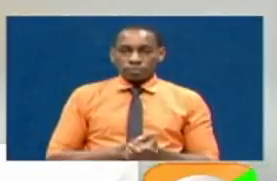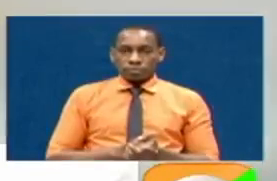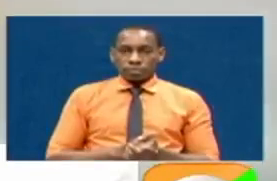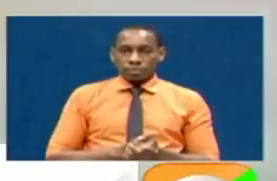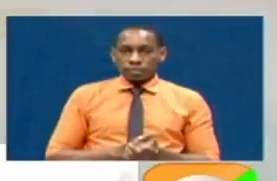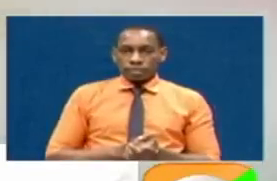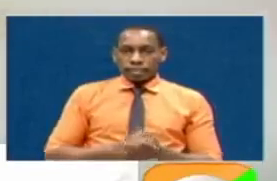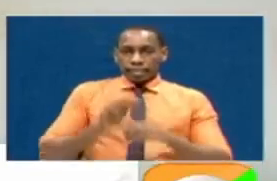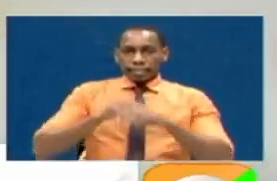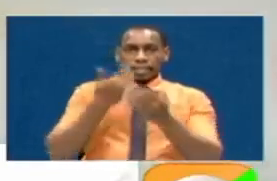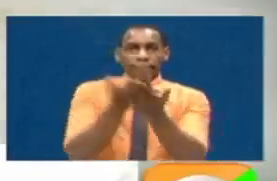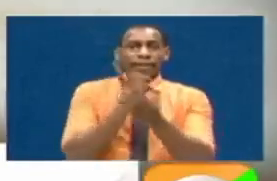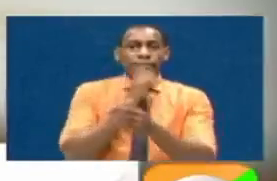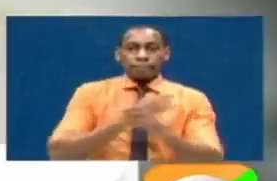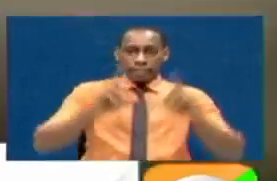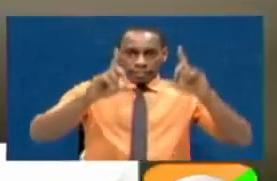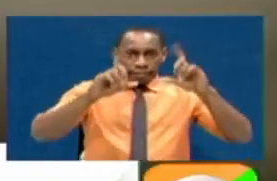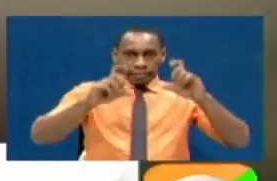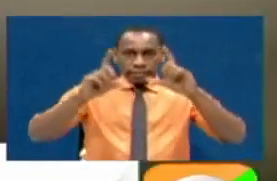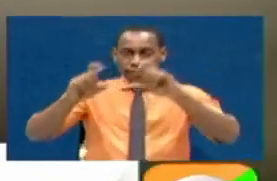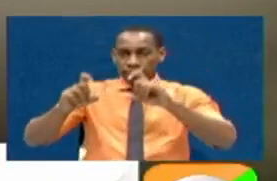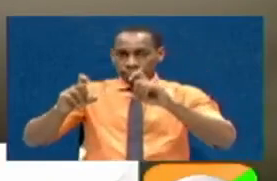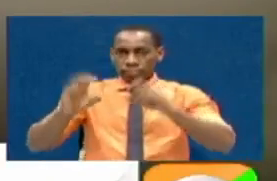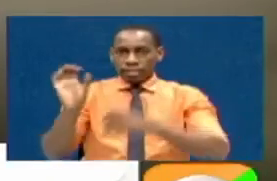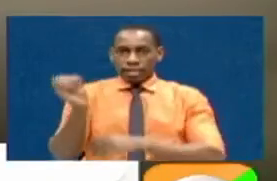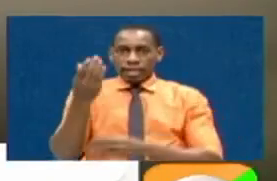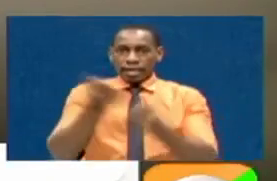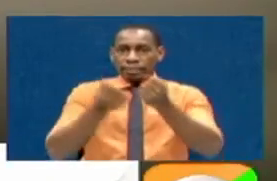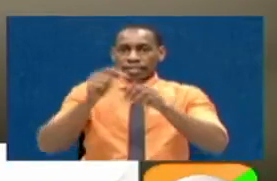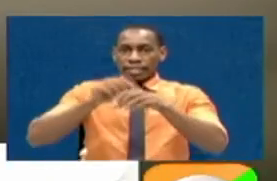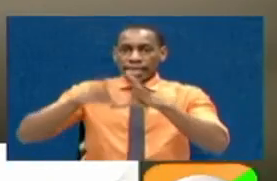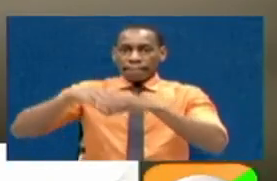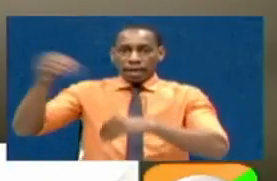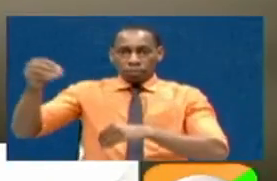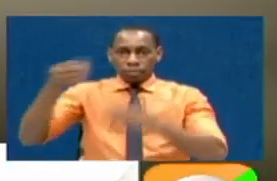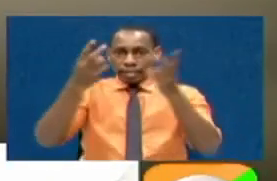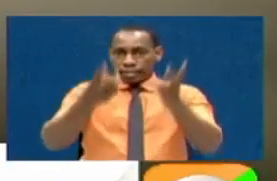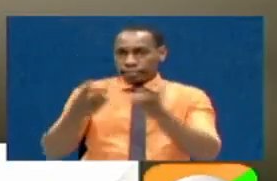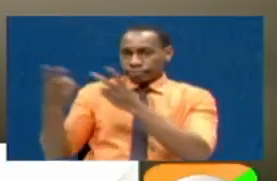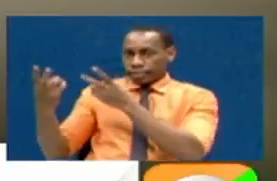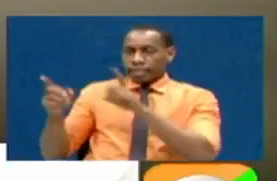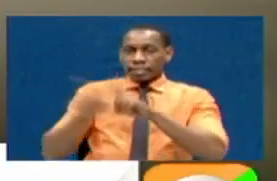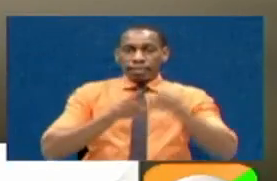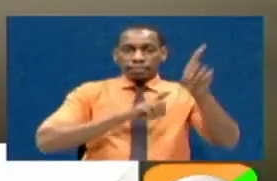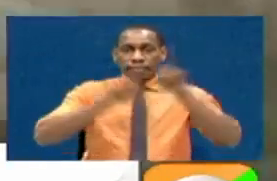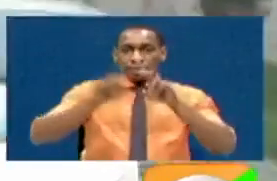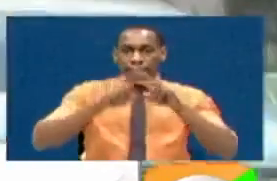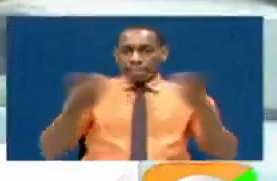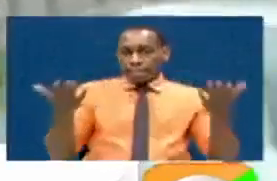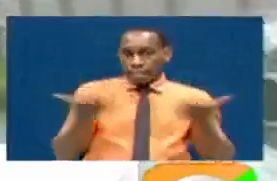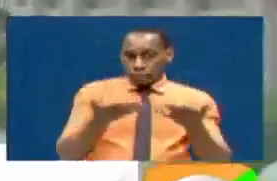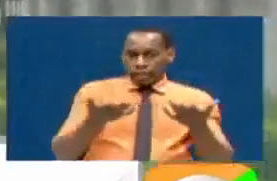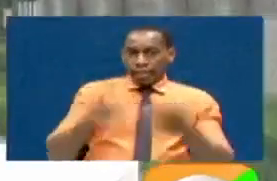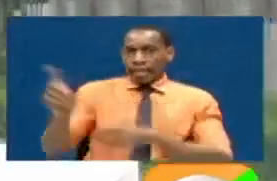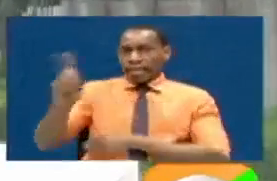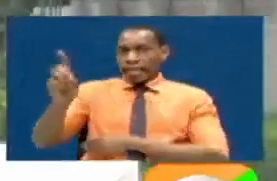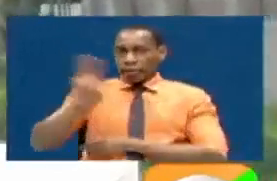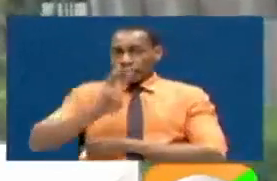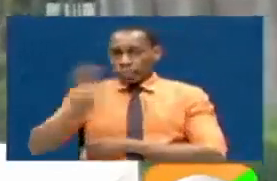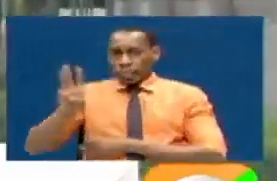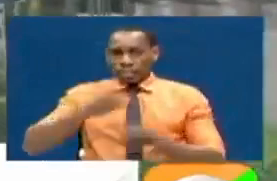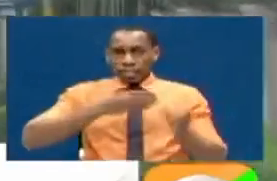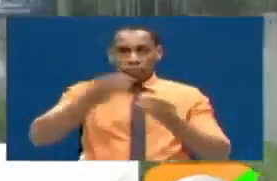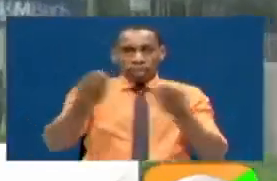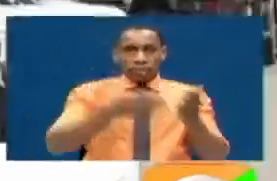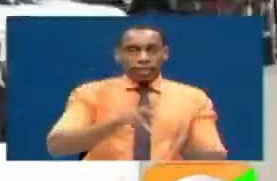Na unapofikishwa wanapiga picha ya ambulensi yenyewe wakiwa nje. Ni safari iliyoanza hapa katika eneo la Nairobi West